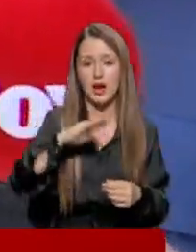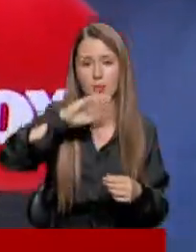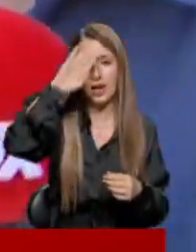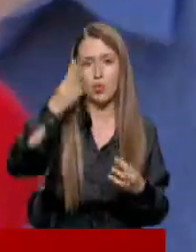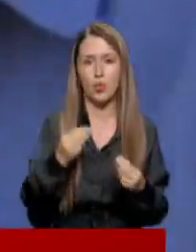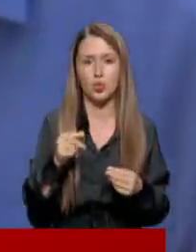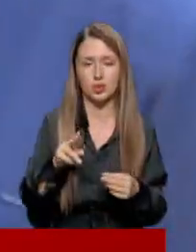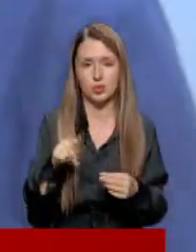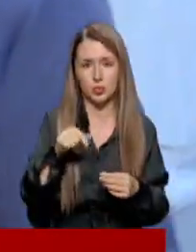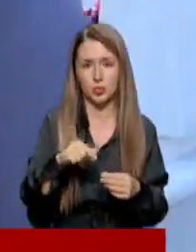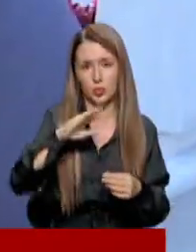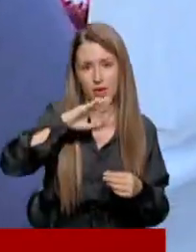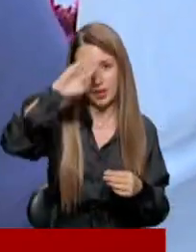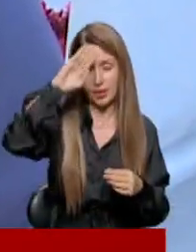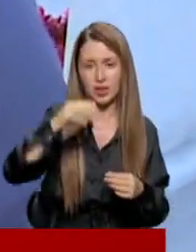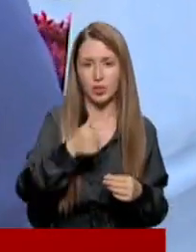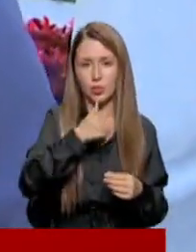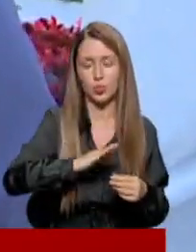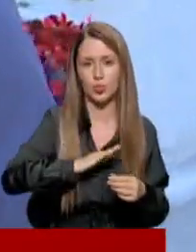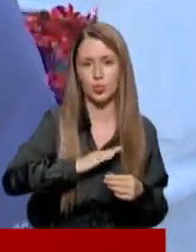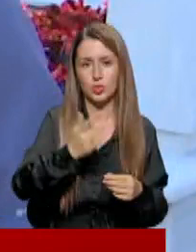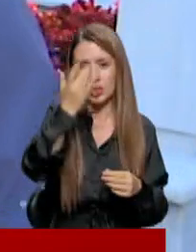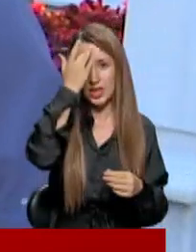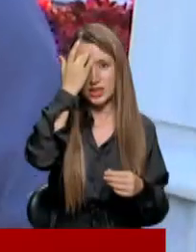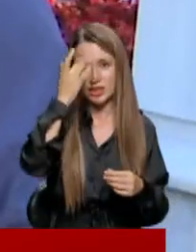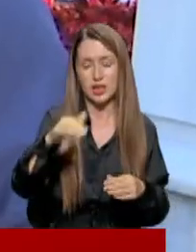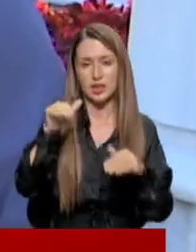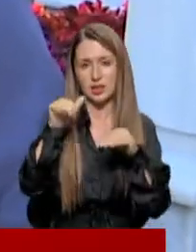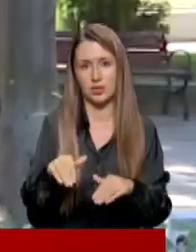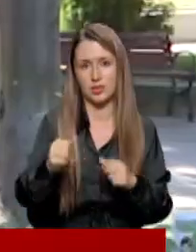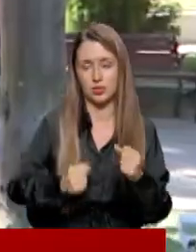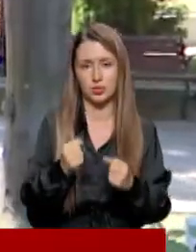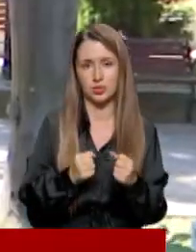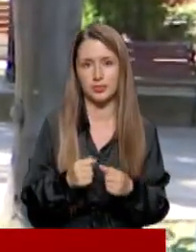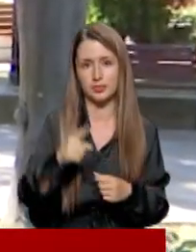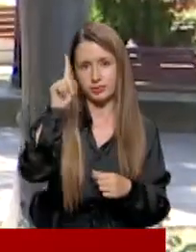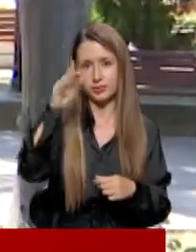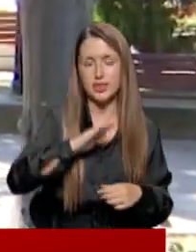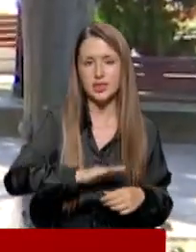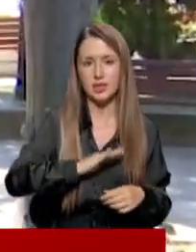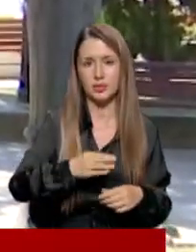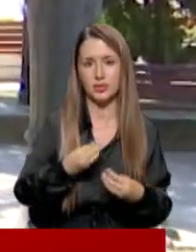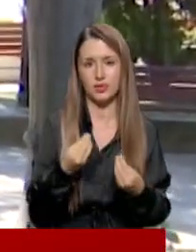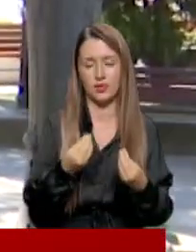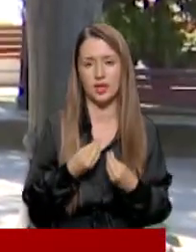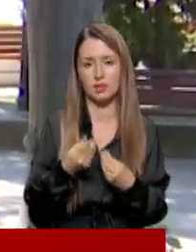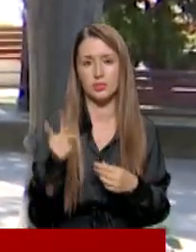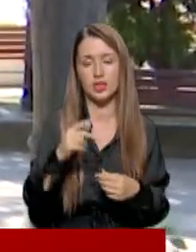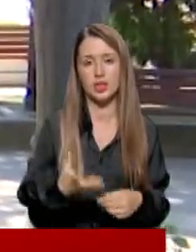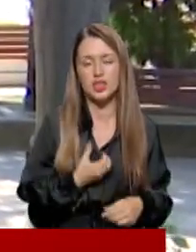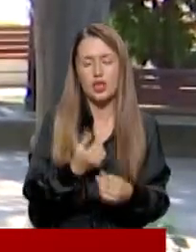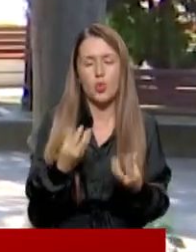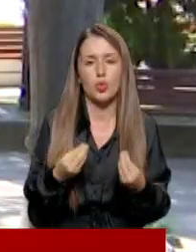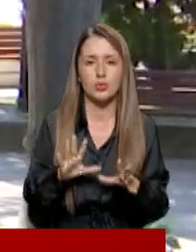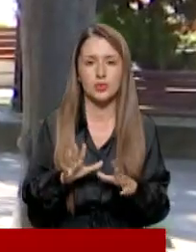gibi bu bayramda da oğlunun şehitlikteki kabrine koştu. Allah sabır versin. Başka acılar